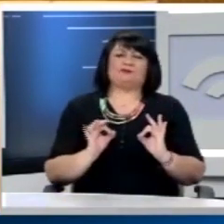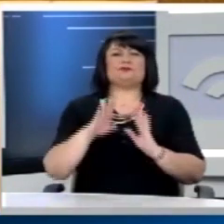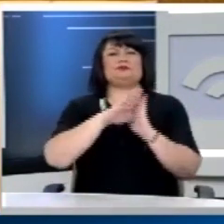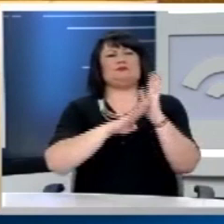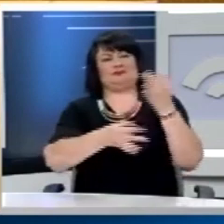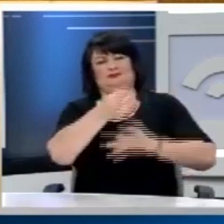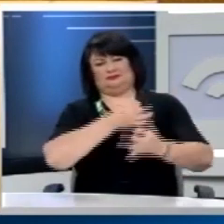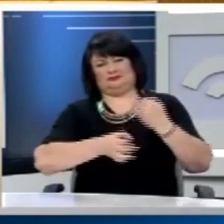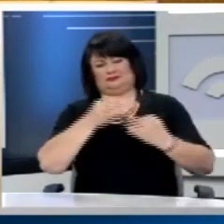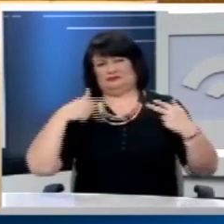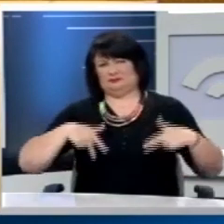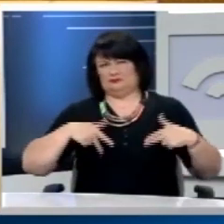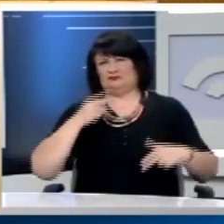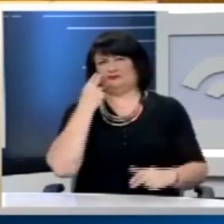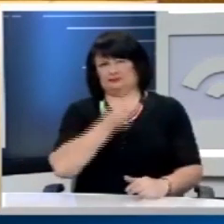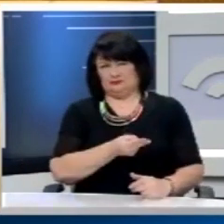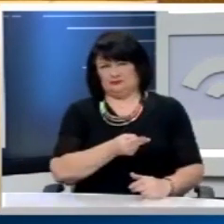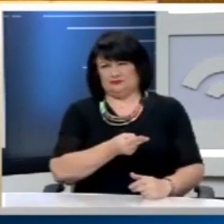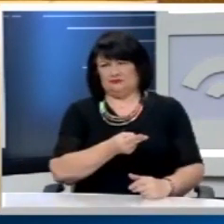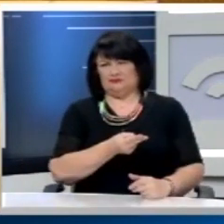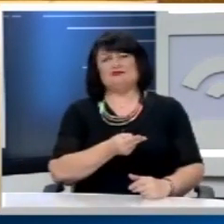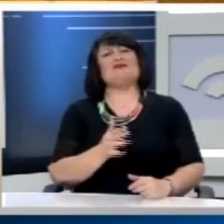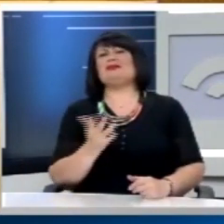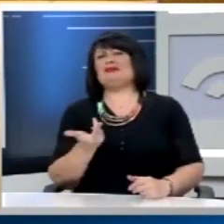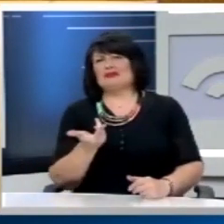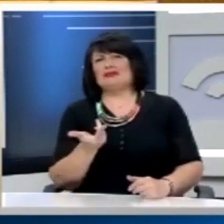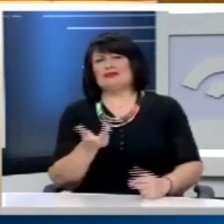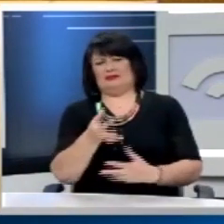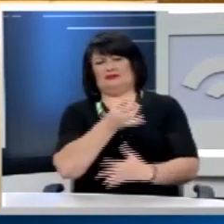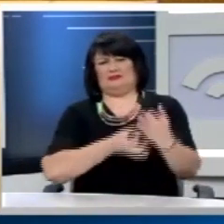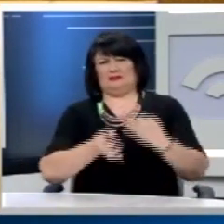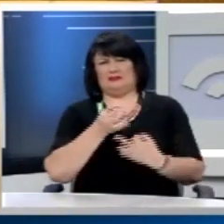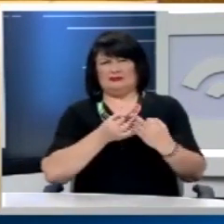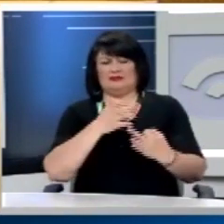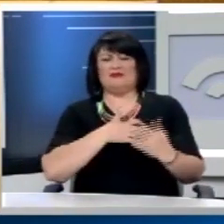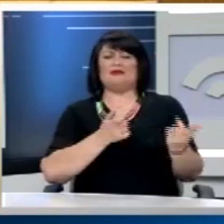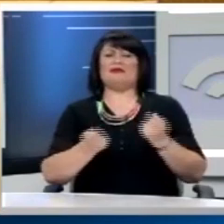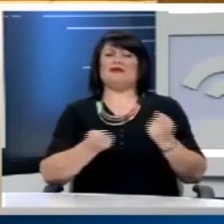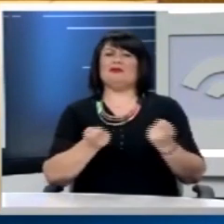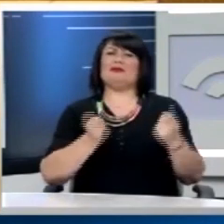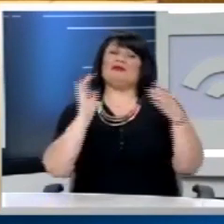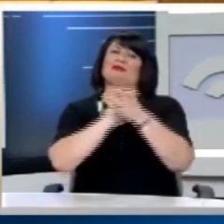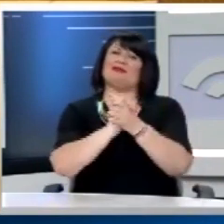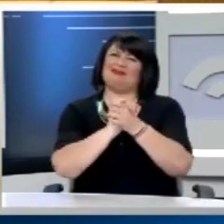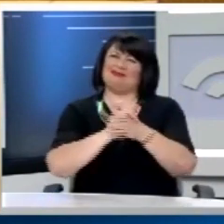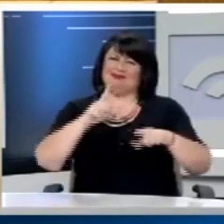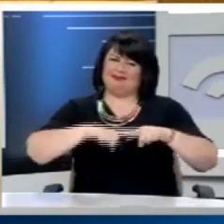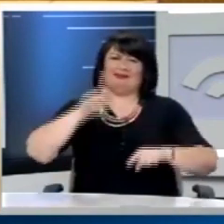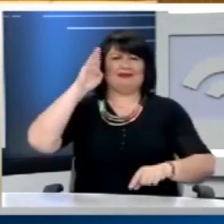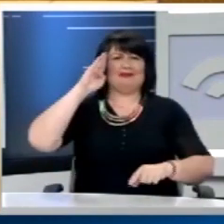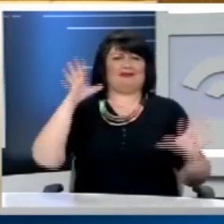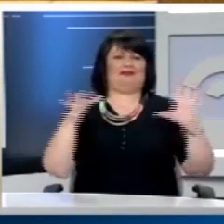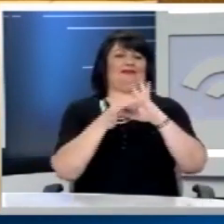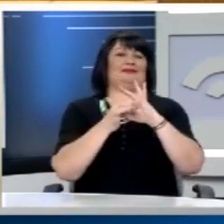προγραμματικές εξαγγελίες της κυβέρνησης, δεν θα μπορούσε να λείψει και η αναφορά στην περιβόητη στρατηγική συμμαχία